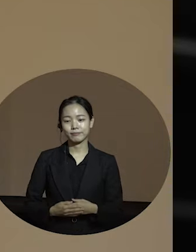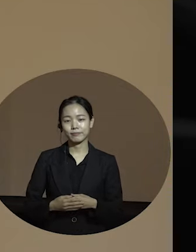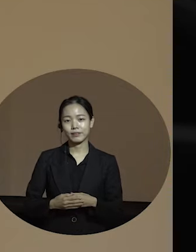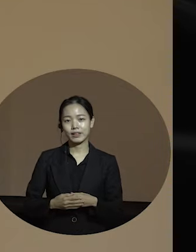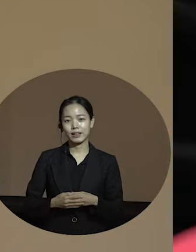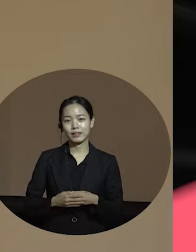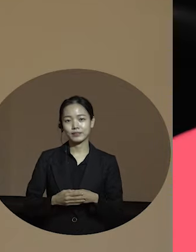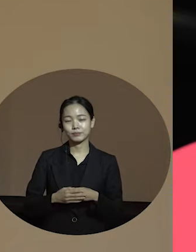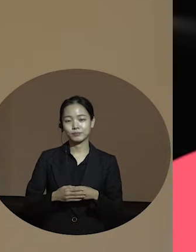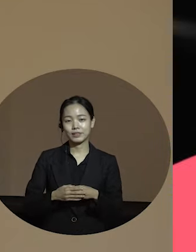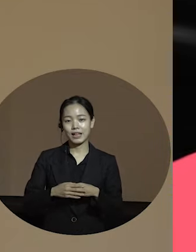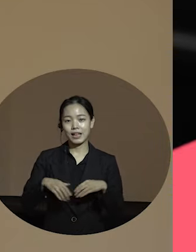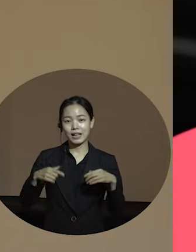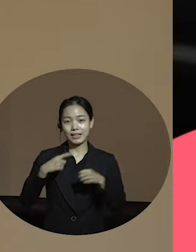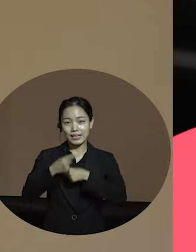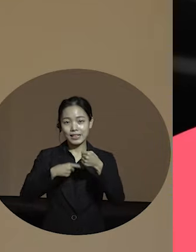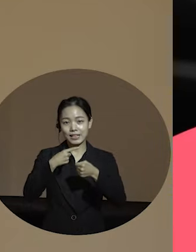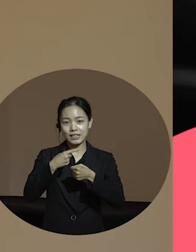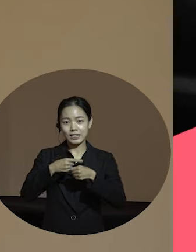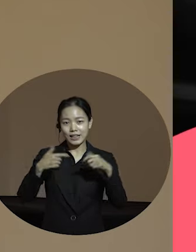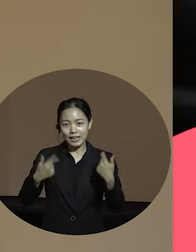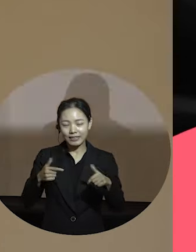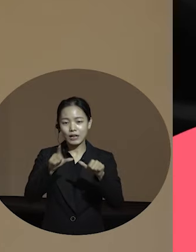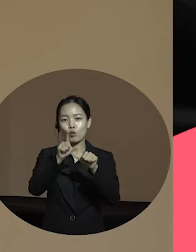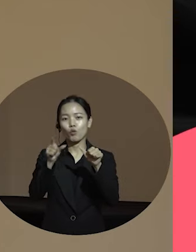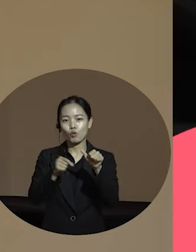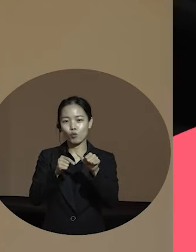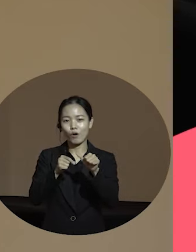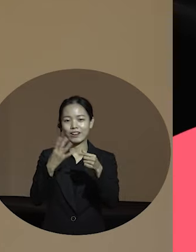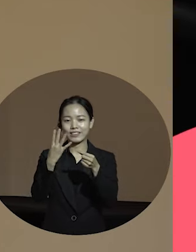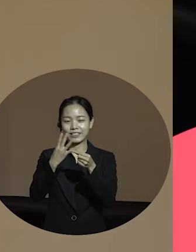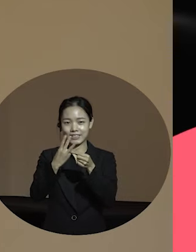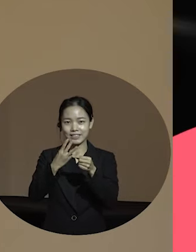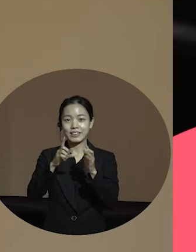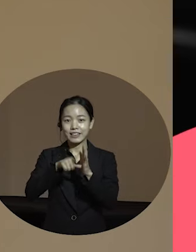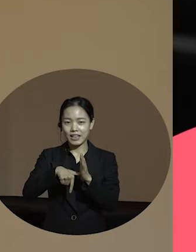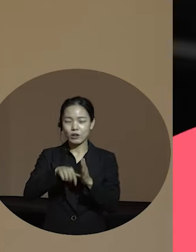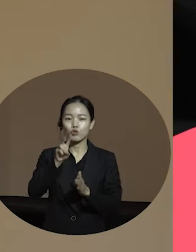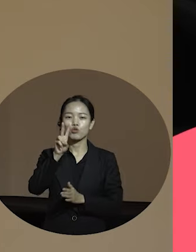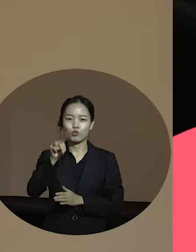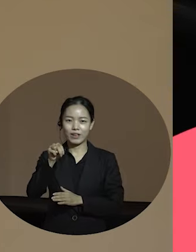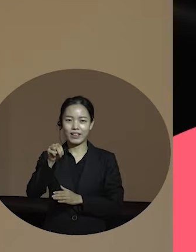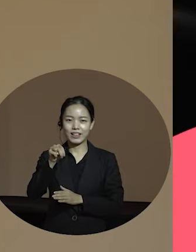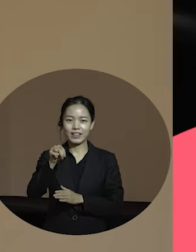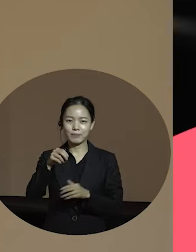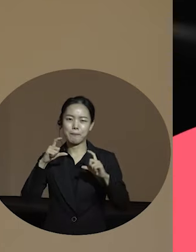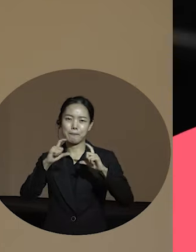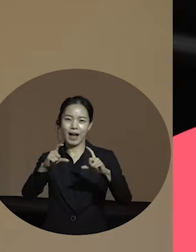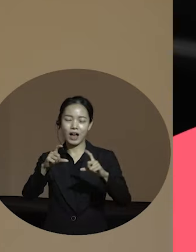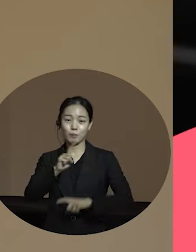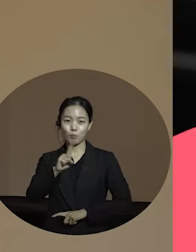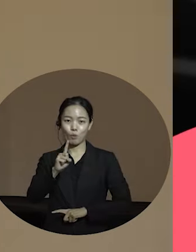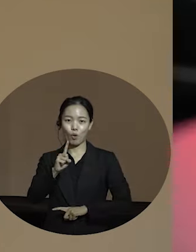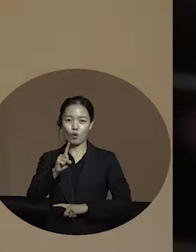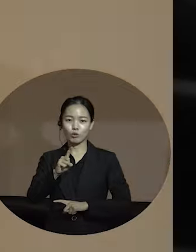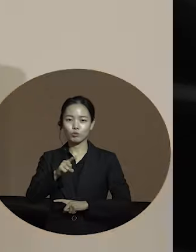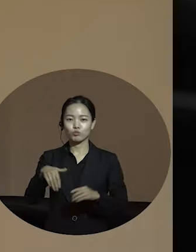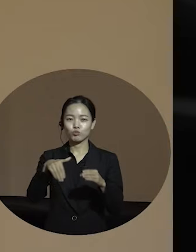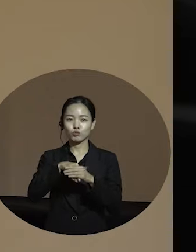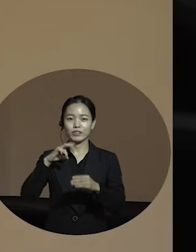5월 넷째 주는 유네스코가 선포한 세계 문화예술 교육 주간입니다. 2024년에는 문화예술